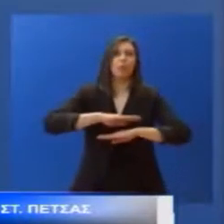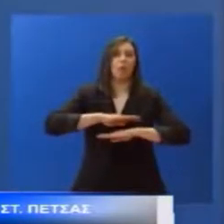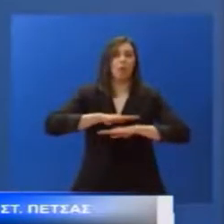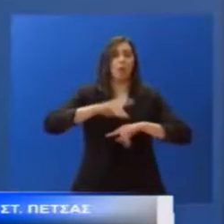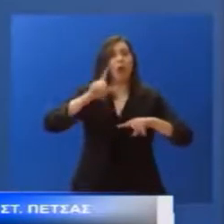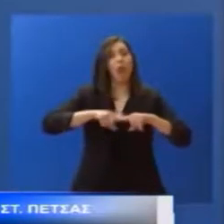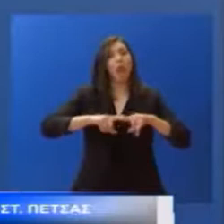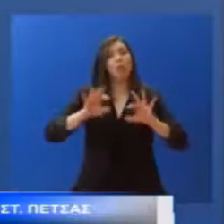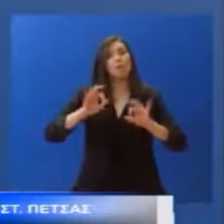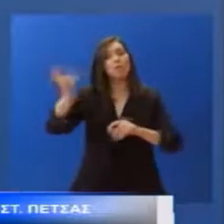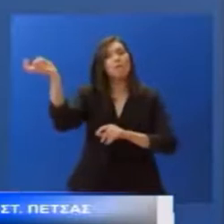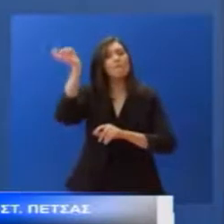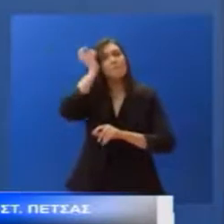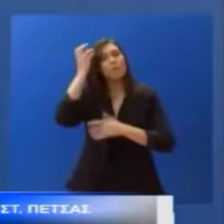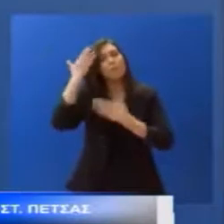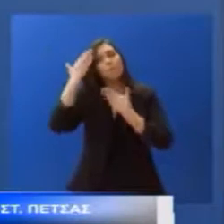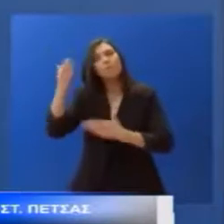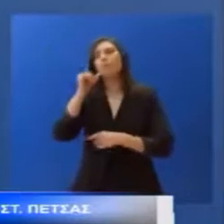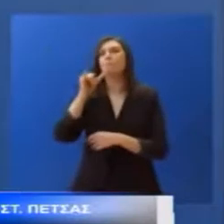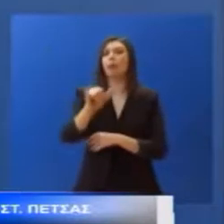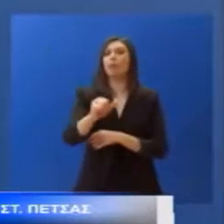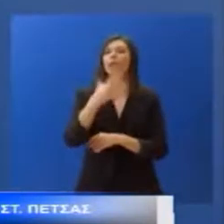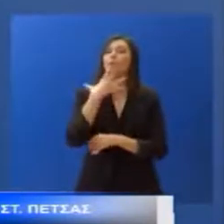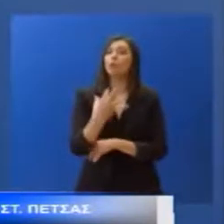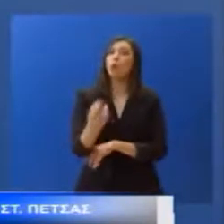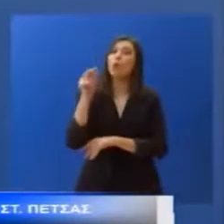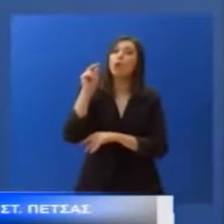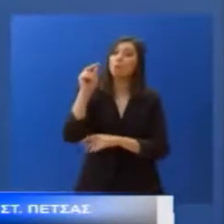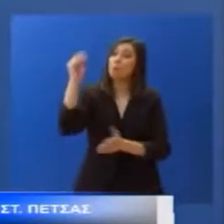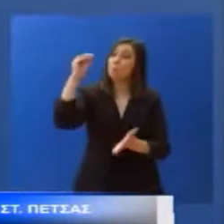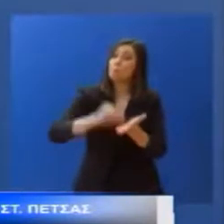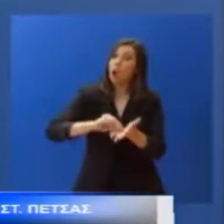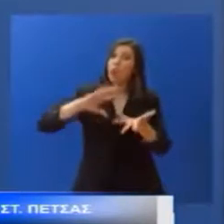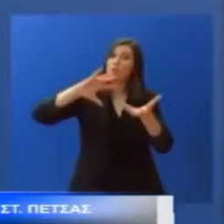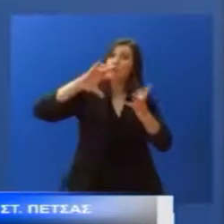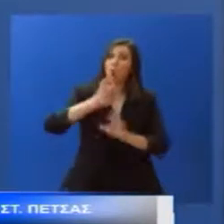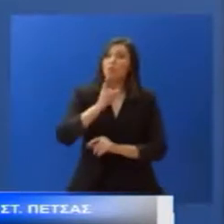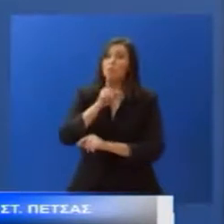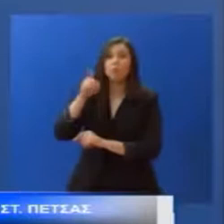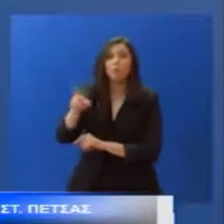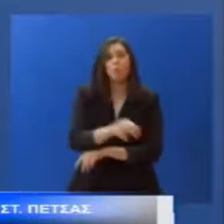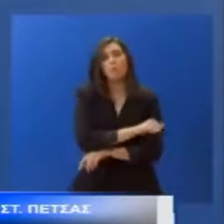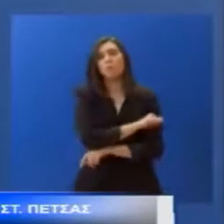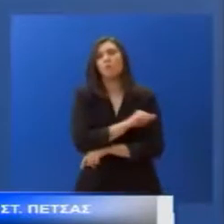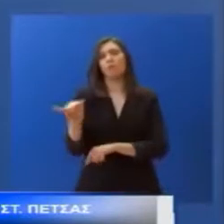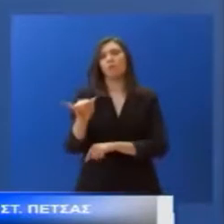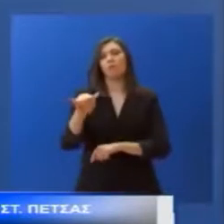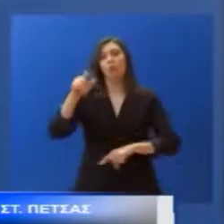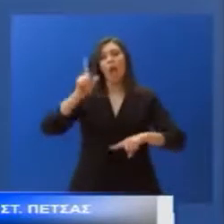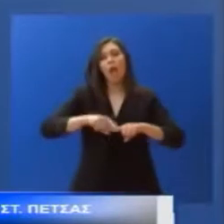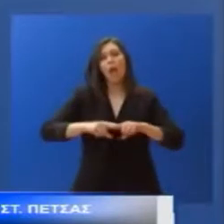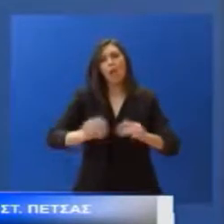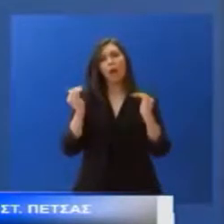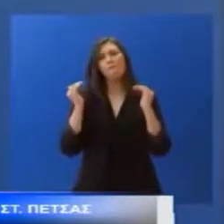και δίνουμε την υπόσχεση ποτέ η ανθρωπότητα να μην ξαναζήσει μια τέτοια ανίποτη τραγωδία. Η Ελλάδα θα συνεχίσει να δίνει τη μάχη κατά του